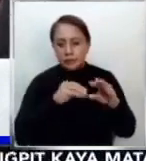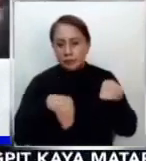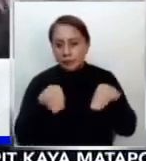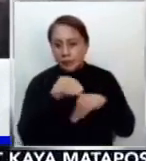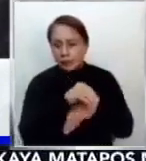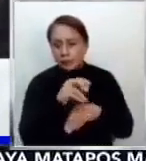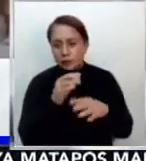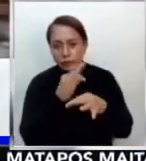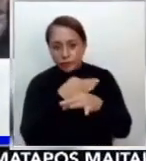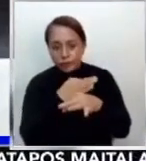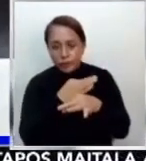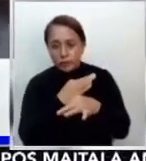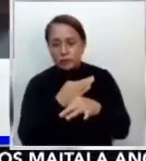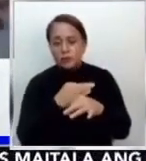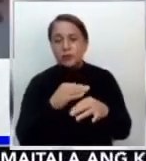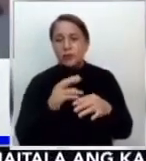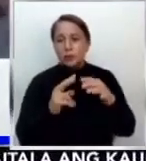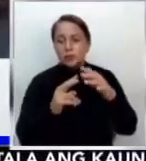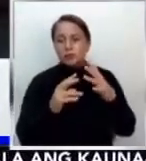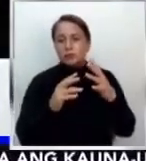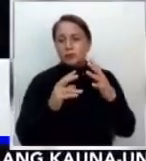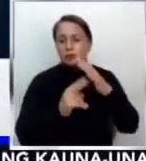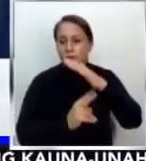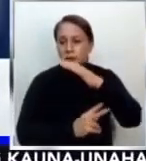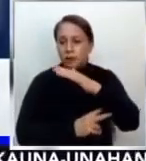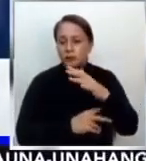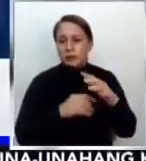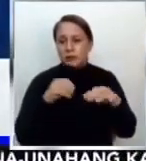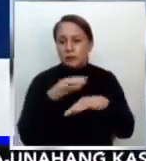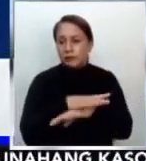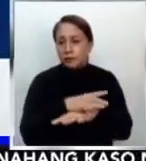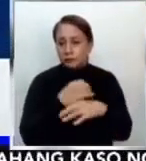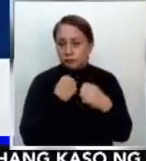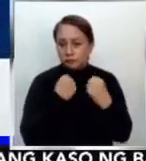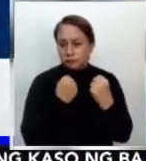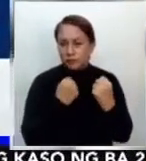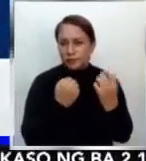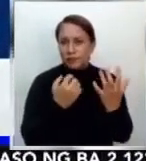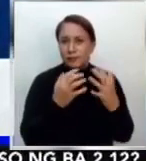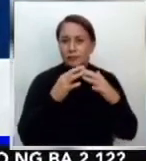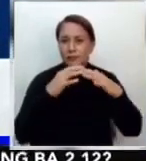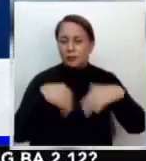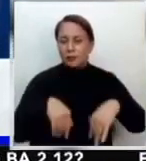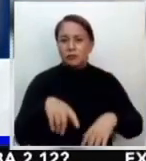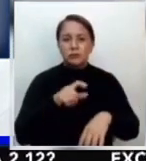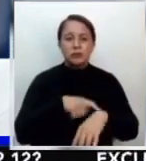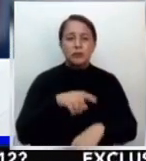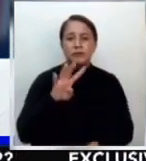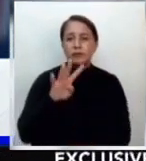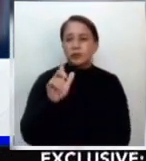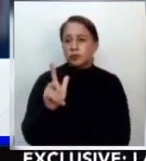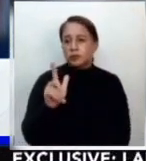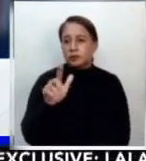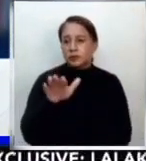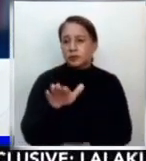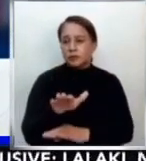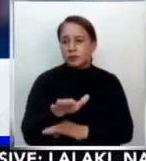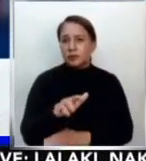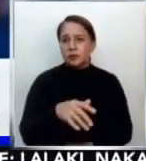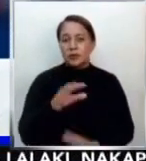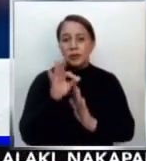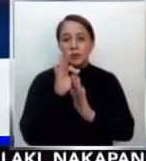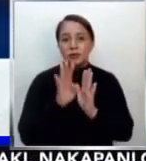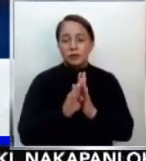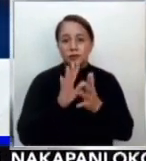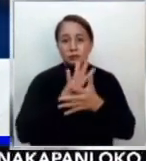tulay na nakaapekto sa tibay nito. Bumagsak kanina ng 4:20 p.m. sir. Sa kanyang Facebook Live,